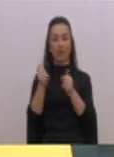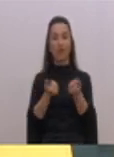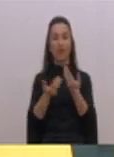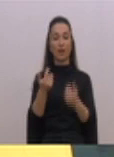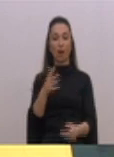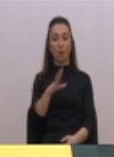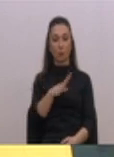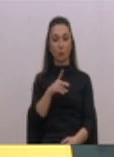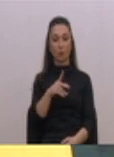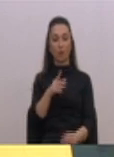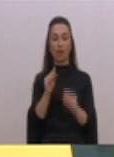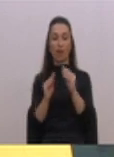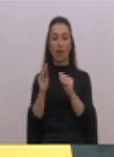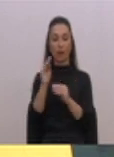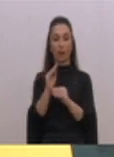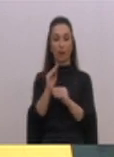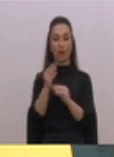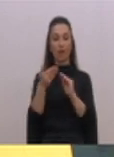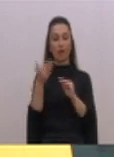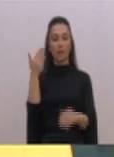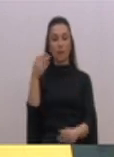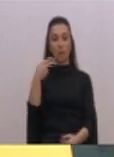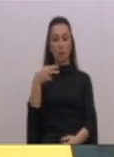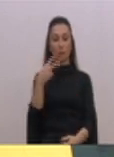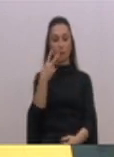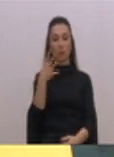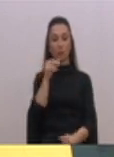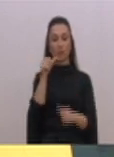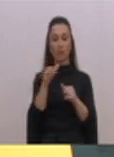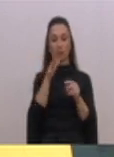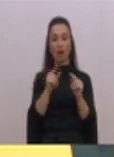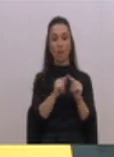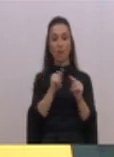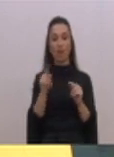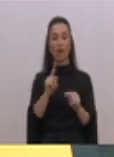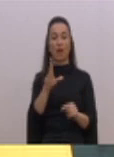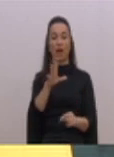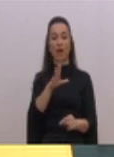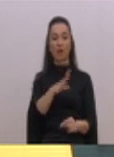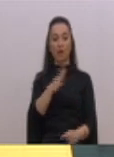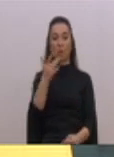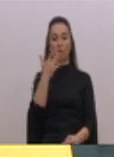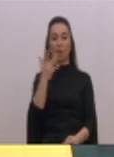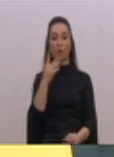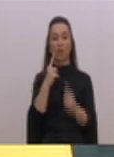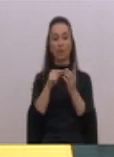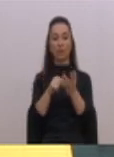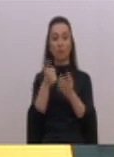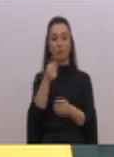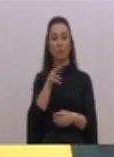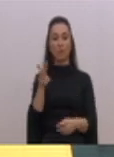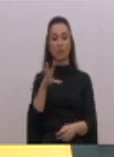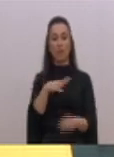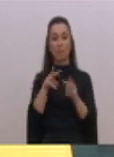რაოდენობა აღემატება წინა 20-25 წლის განმავლობაში, რაც კი აქ პოლიტიკურ დებატებზე პრემიერ-მინისტრები